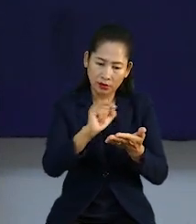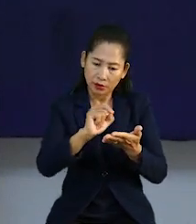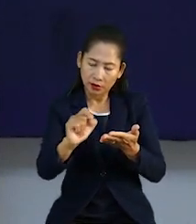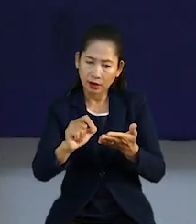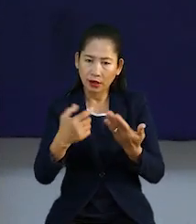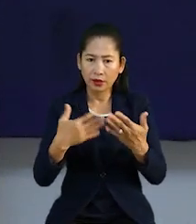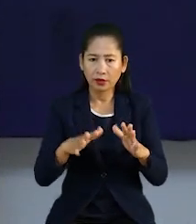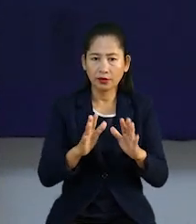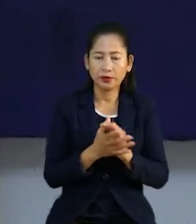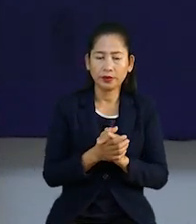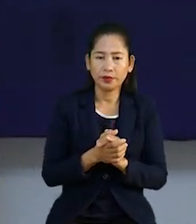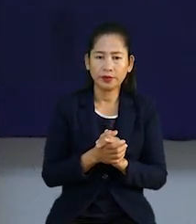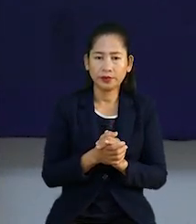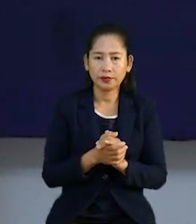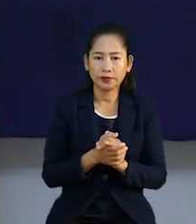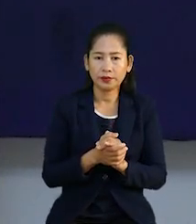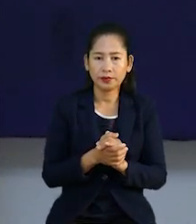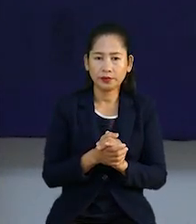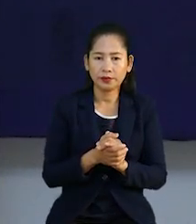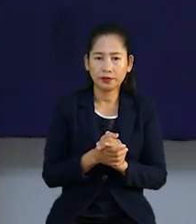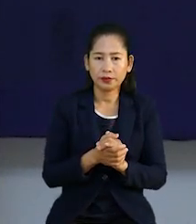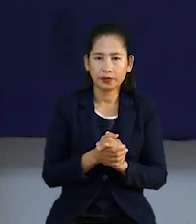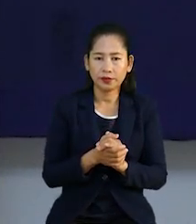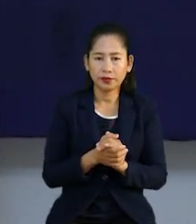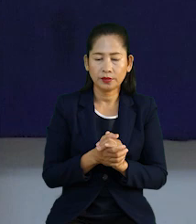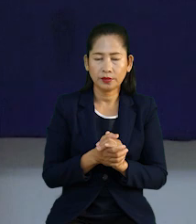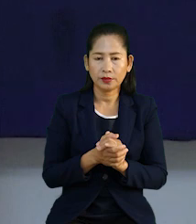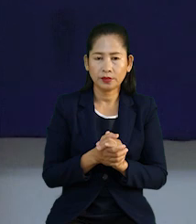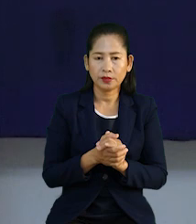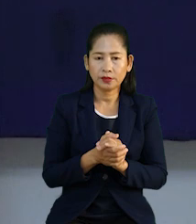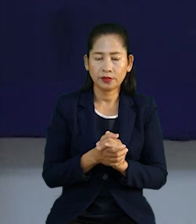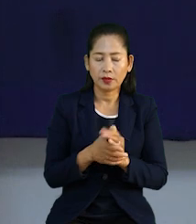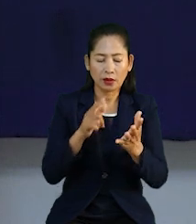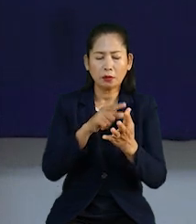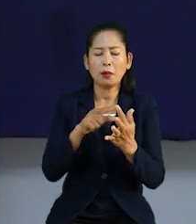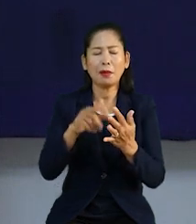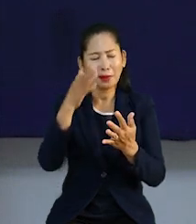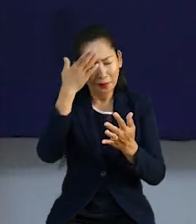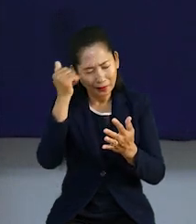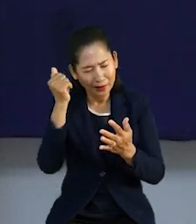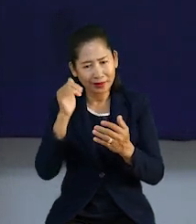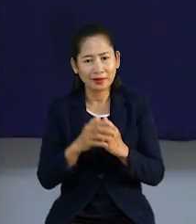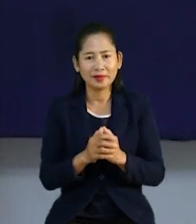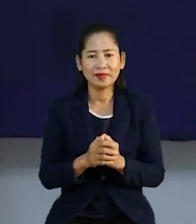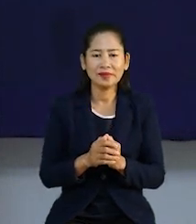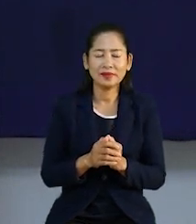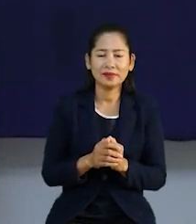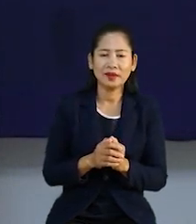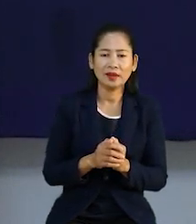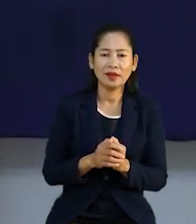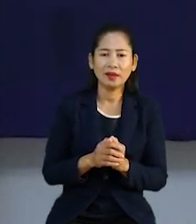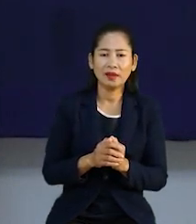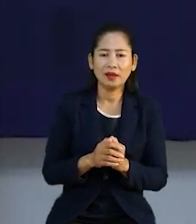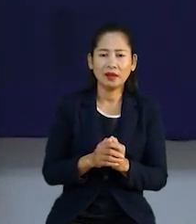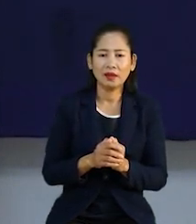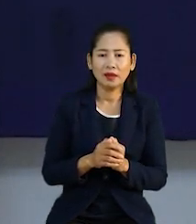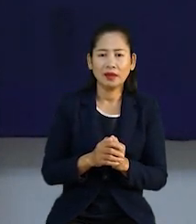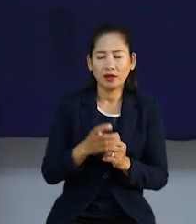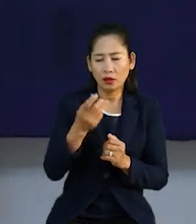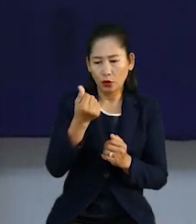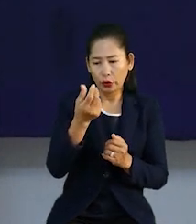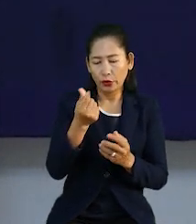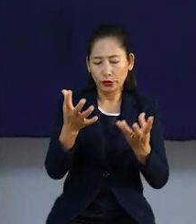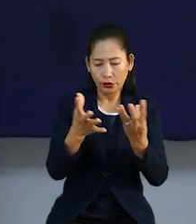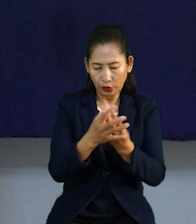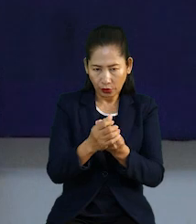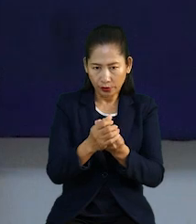sò à hơi. Cùng ai đập bê rộp hay phải phí lịch. Lùm hạt khó cứ prạ xà rộp